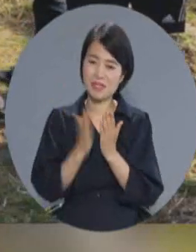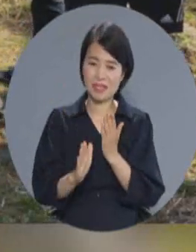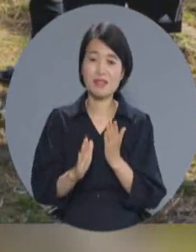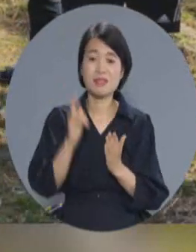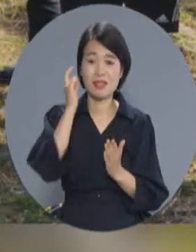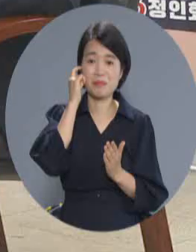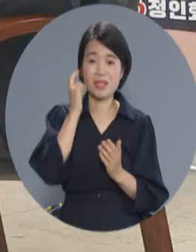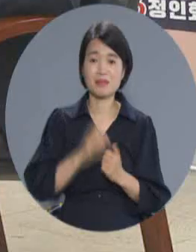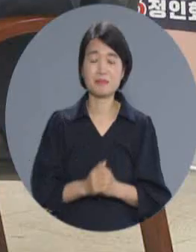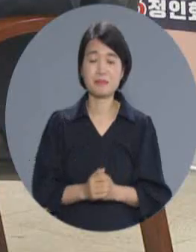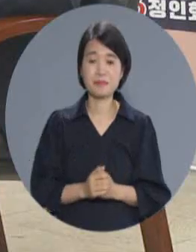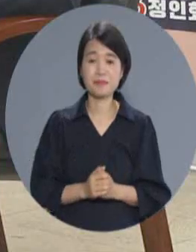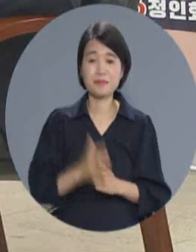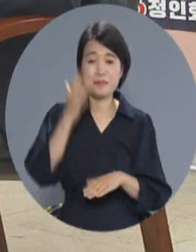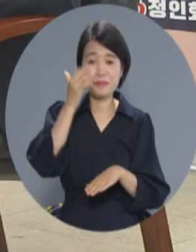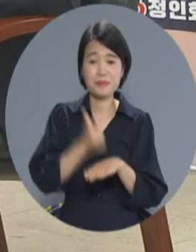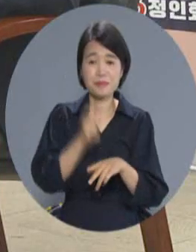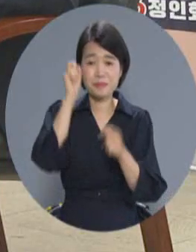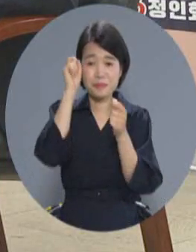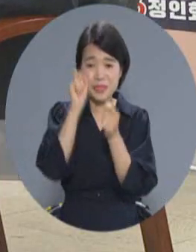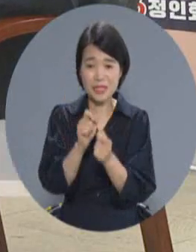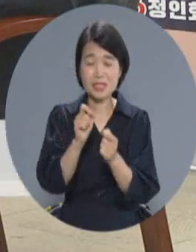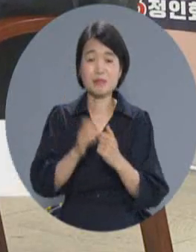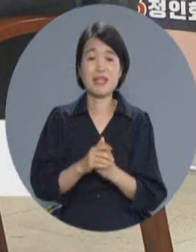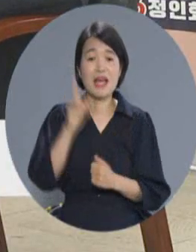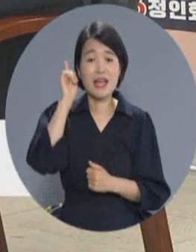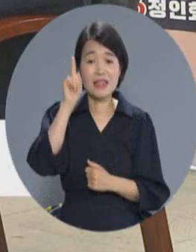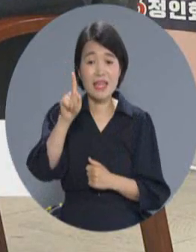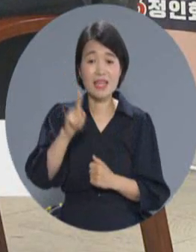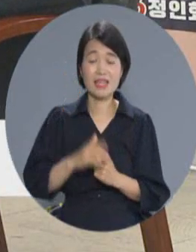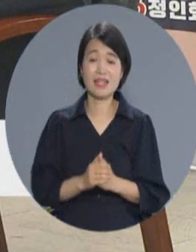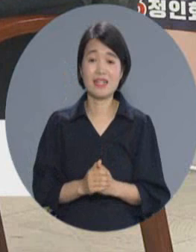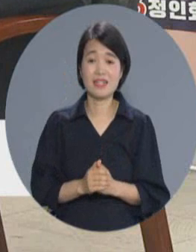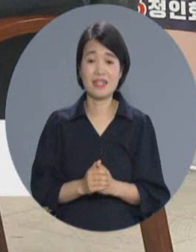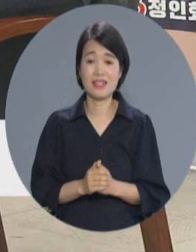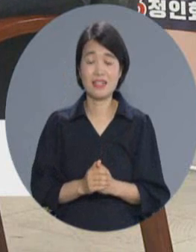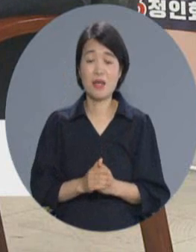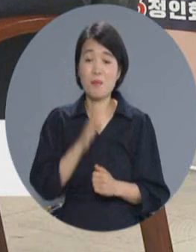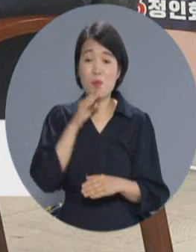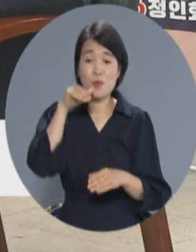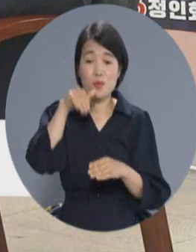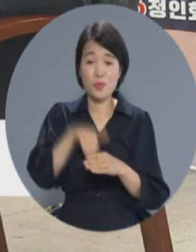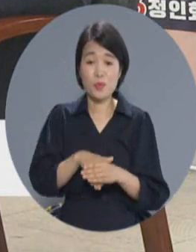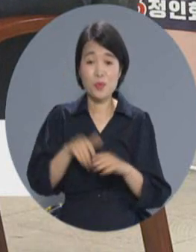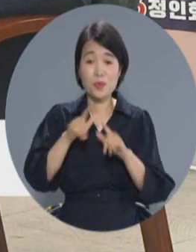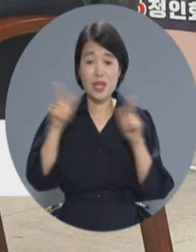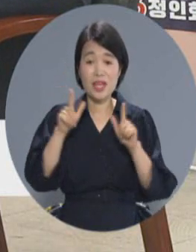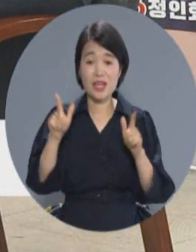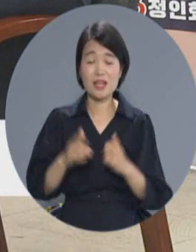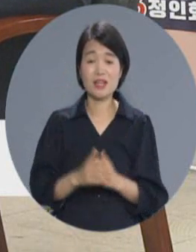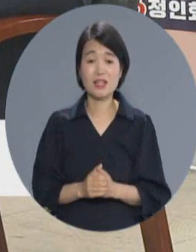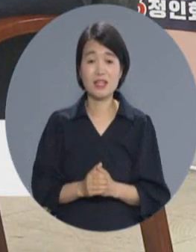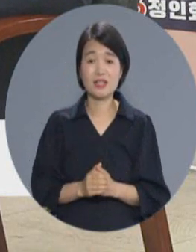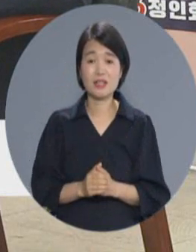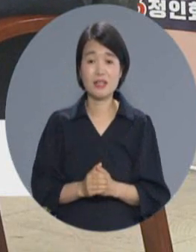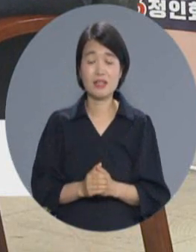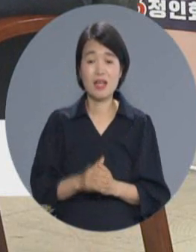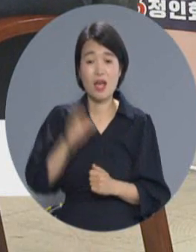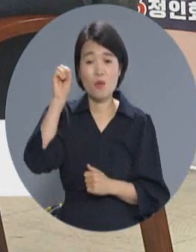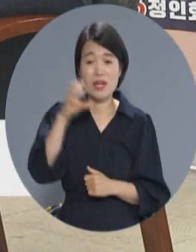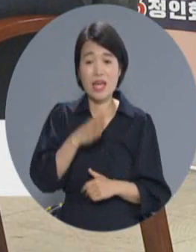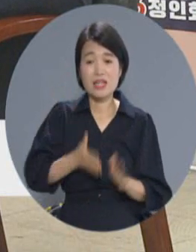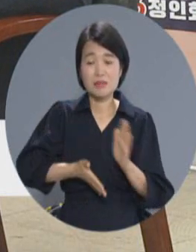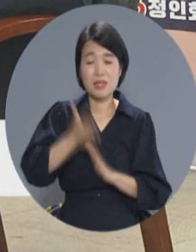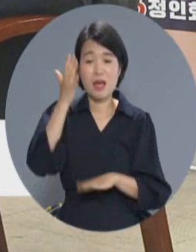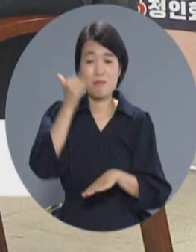이렇게 보고 있습니다. 결승선에 거의 왔습니다. 이제 내일 당장 이제 본투표일이에요. 광양 시민들한테 마지막으로